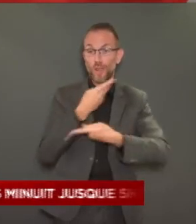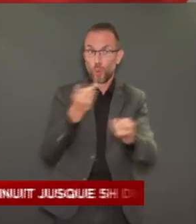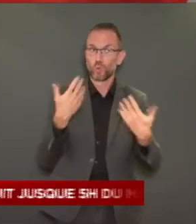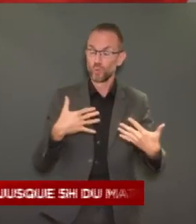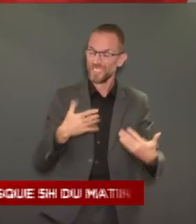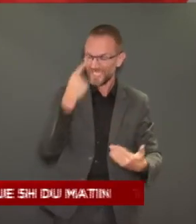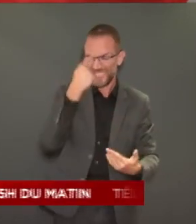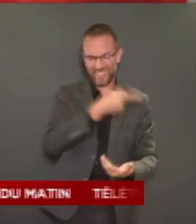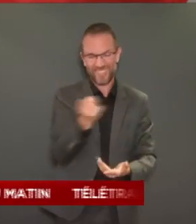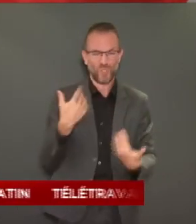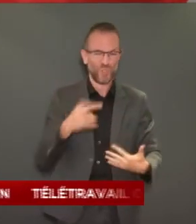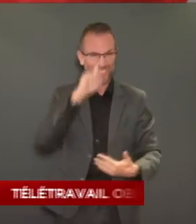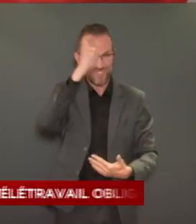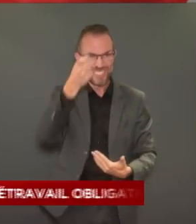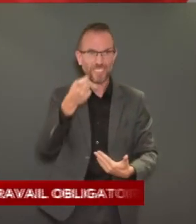je dirais pénible,